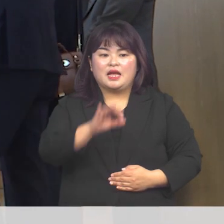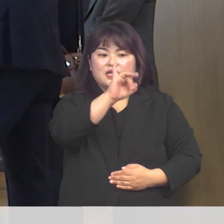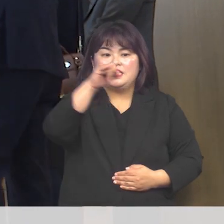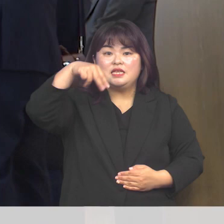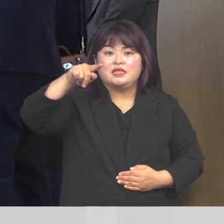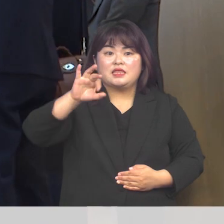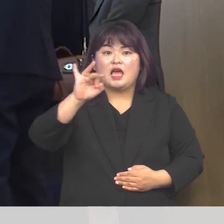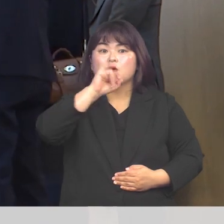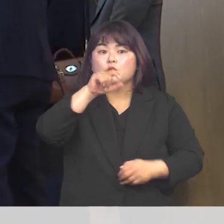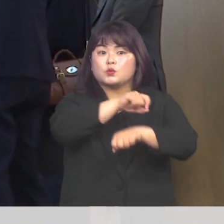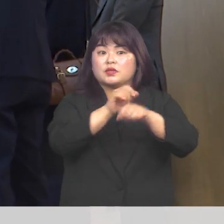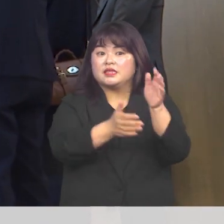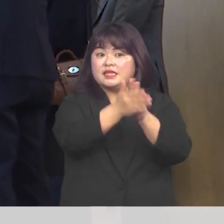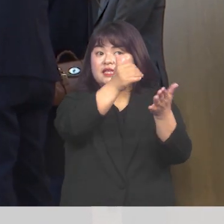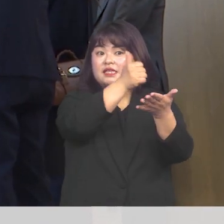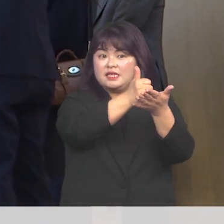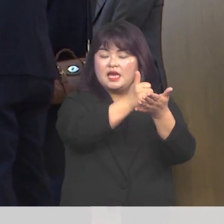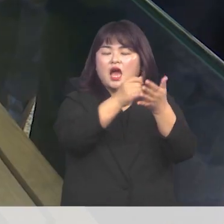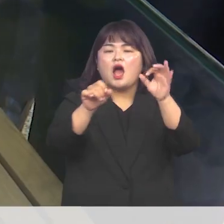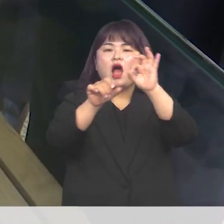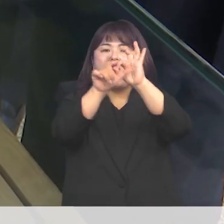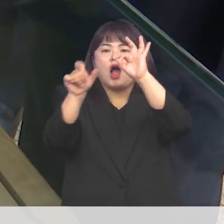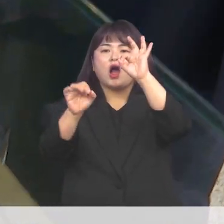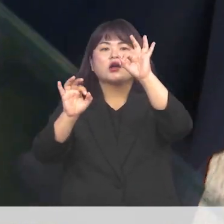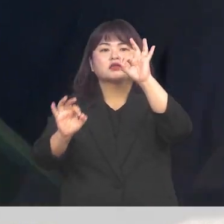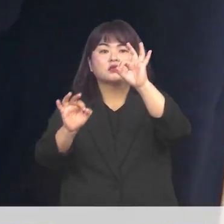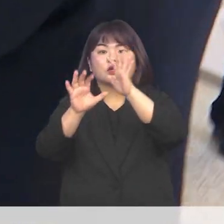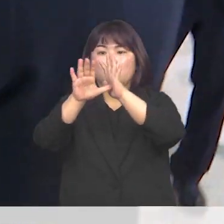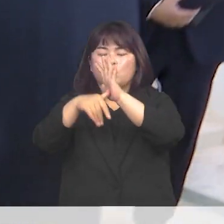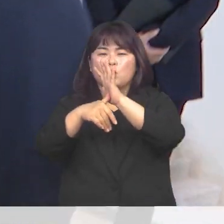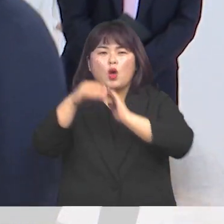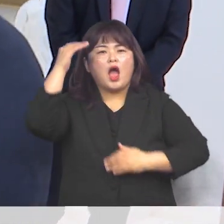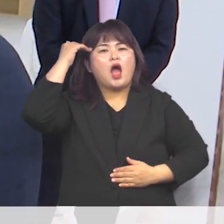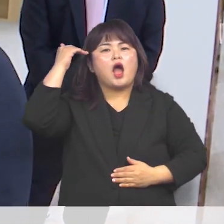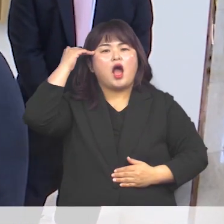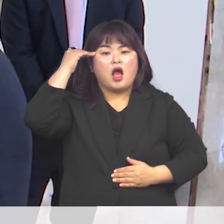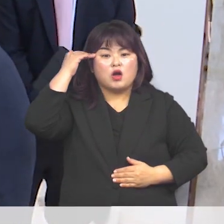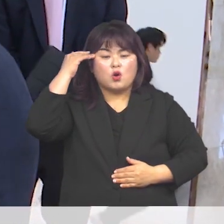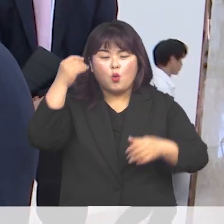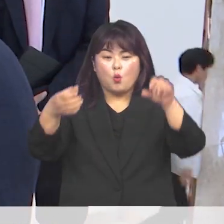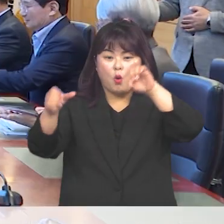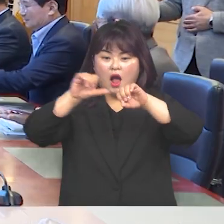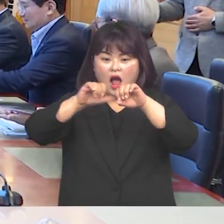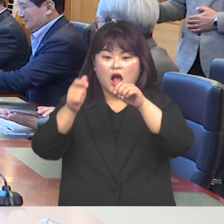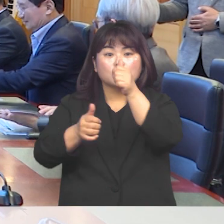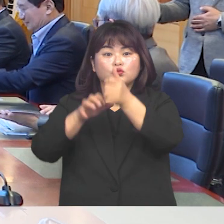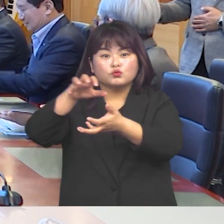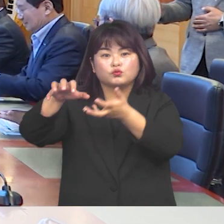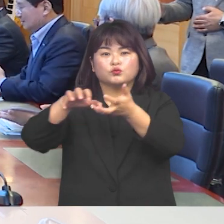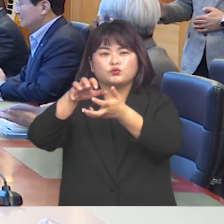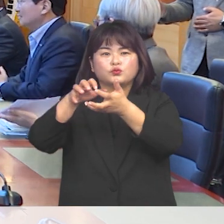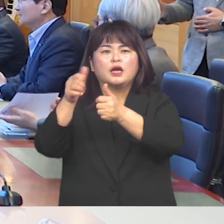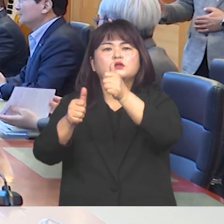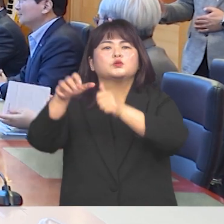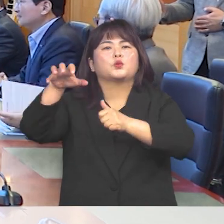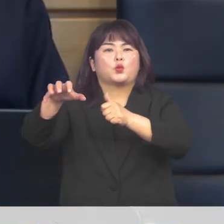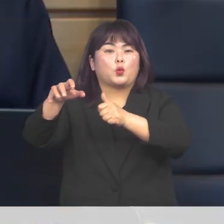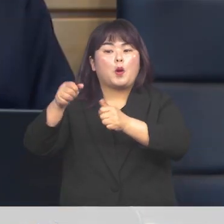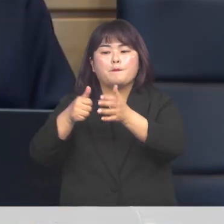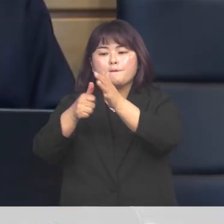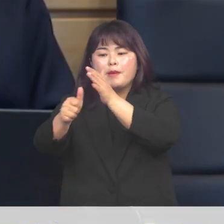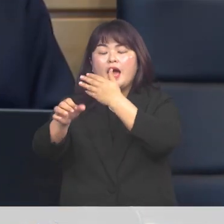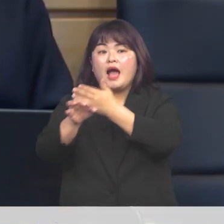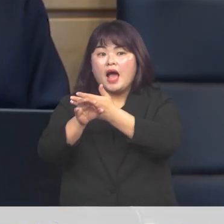이상일 용인특례시장은 10일 과천시 한국화학융합시험연구원 본원에 방문했습니다. 이번 방문은